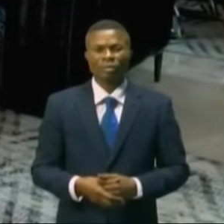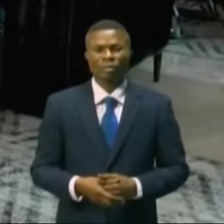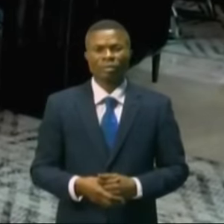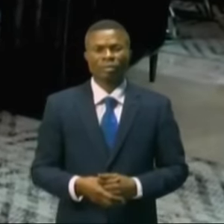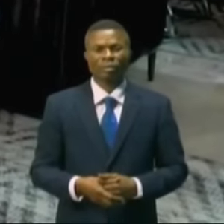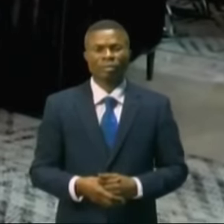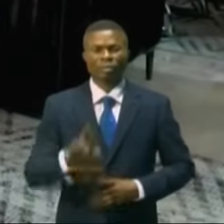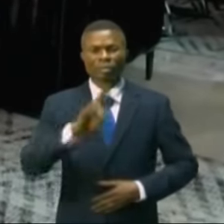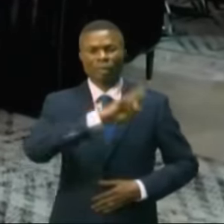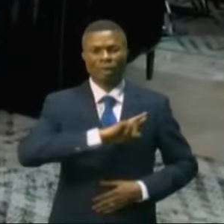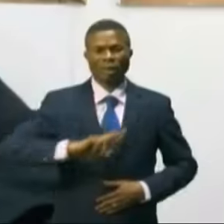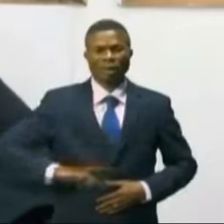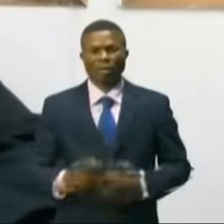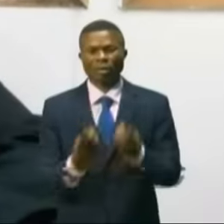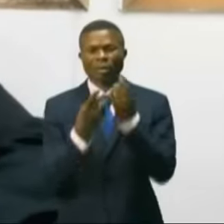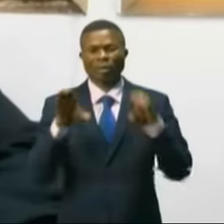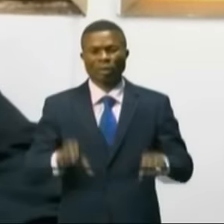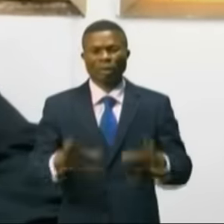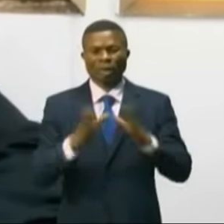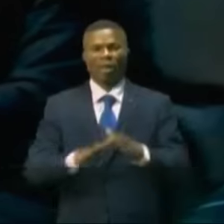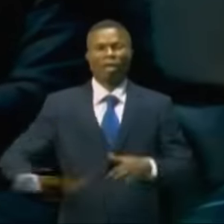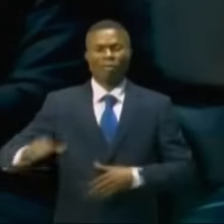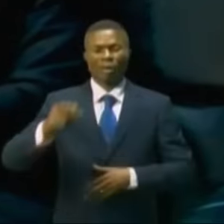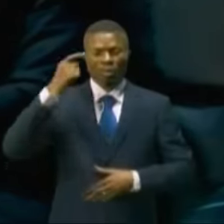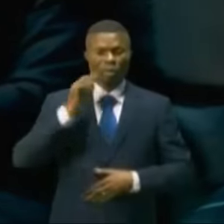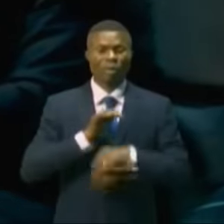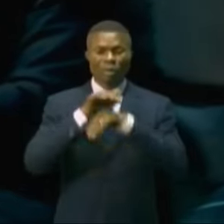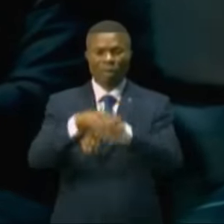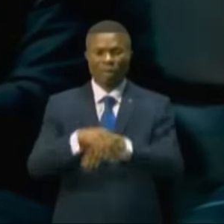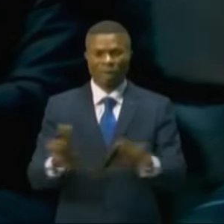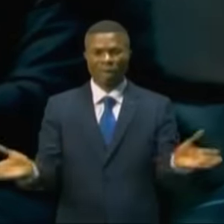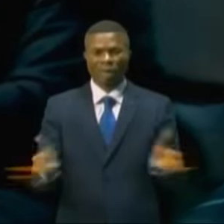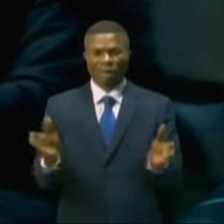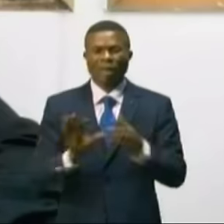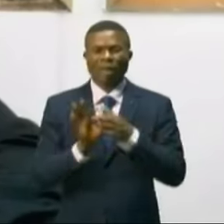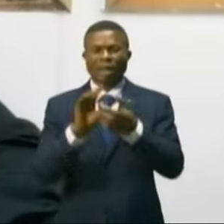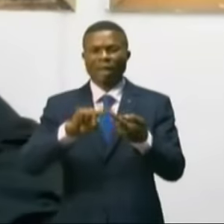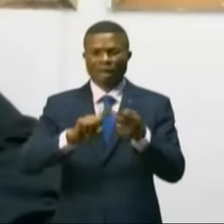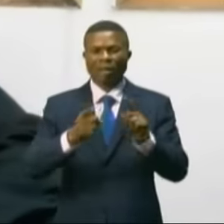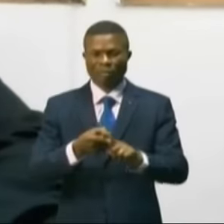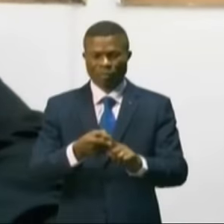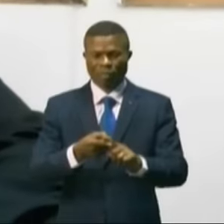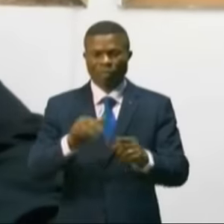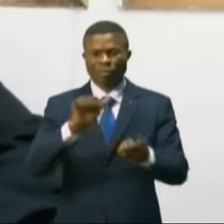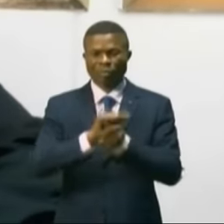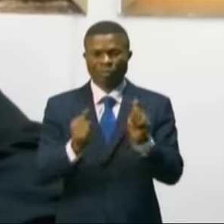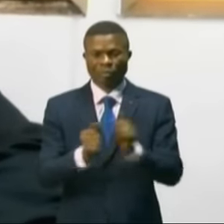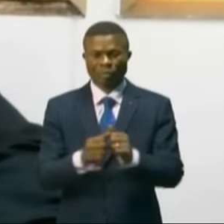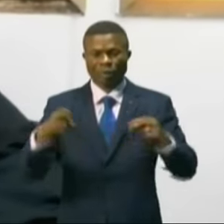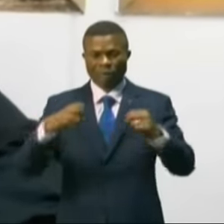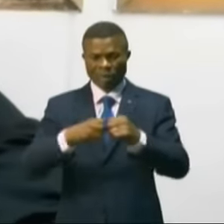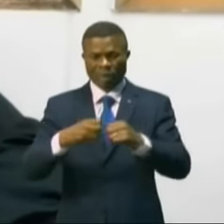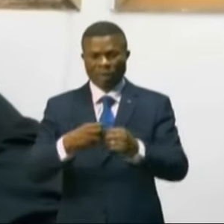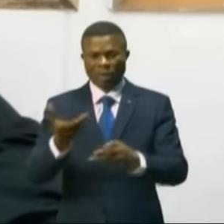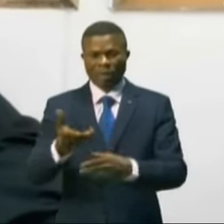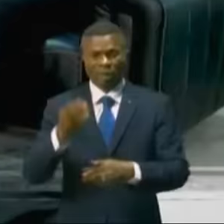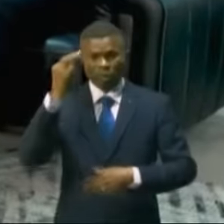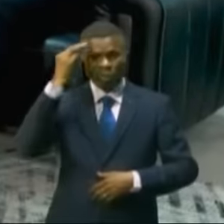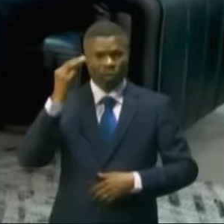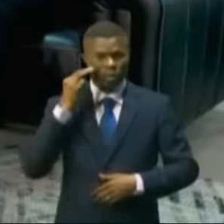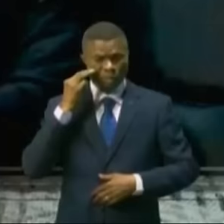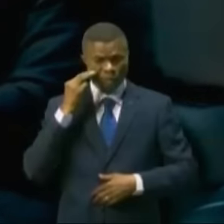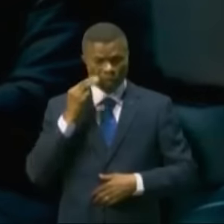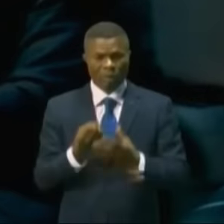La République démocratique du Congo et la Chine s'engagent à renforcer leur coopération dans les domaines énergétiques. Le ministre des